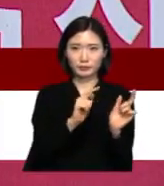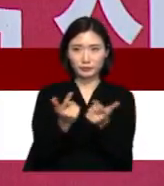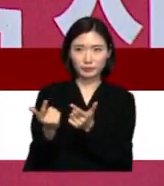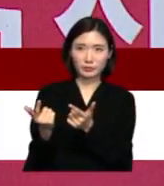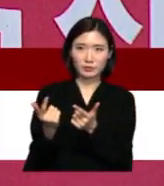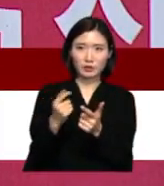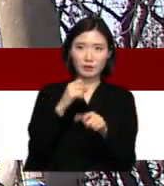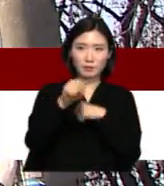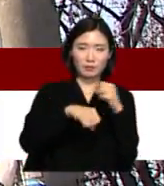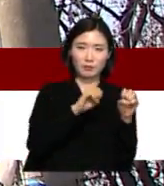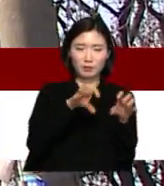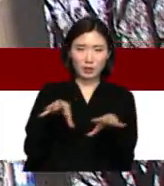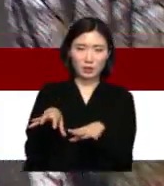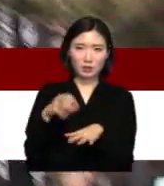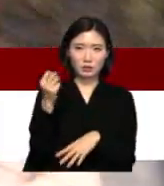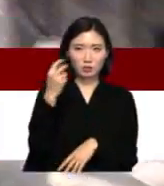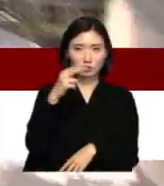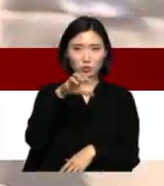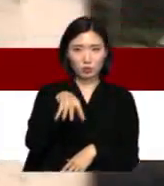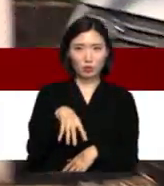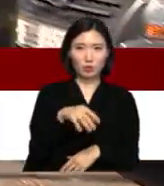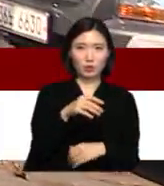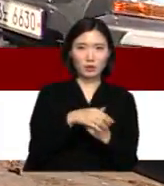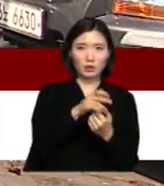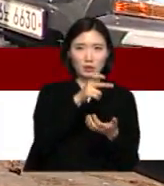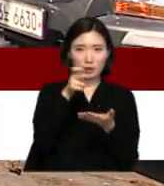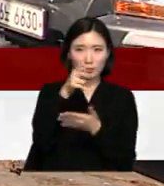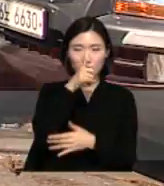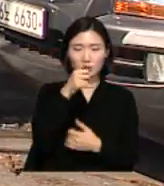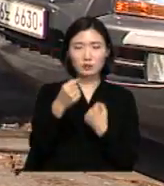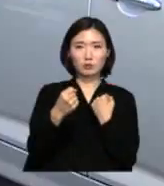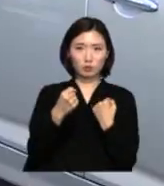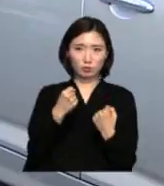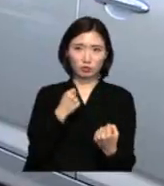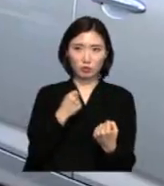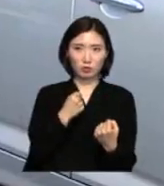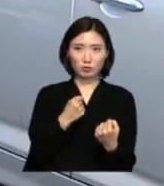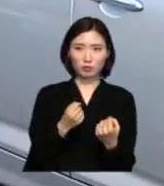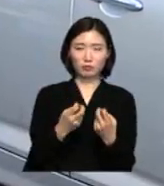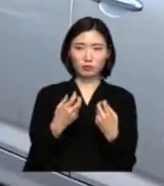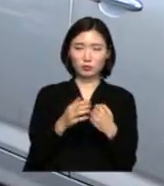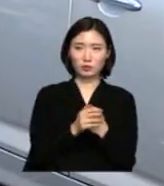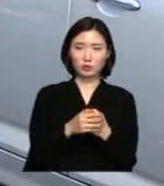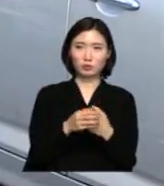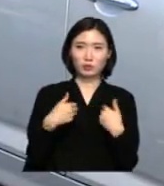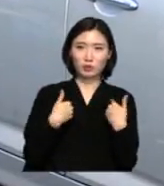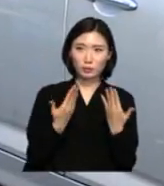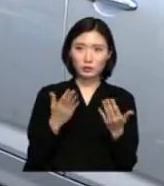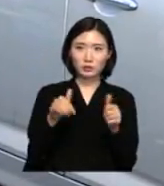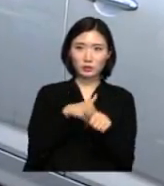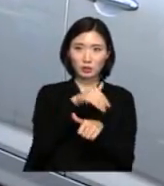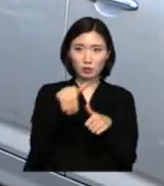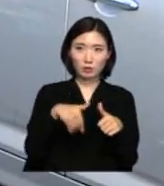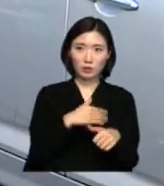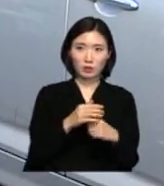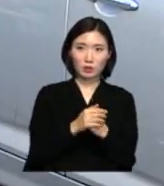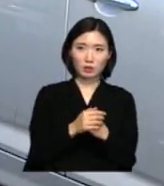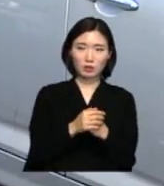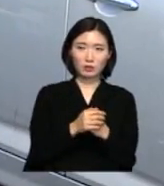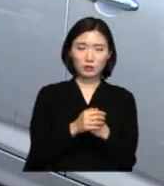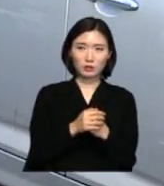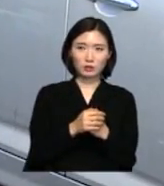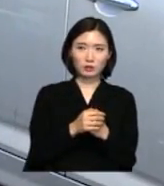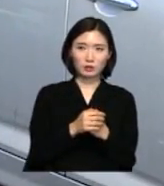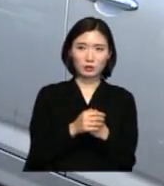투기 상습 지역에는 무인 카메라가 설치됐지만 무용지물입니다. 쓰레기 봉투에 제 집에서 넣어버리기도